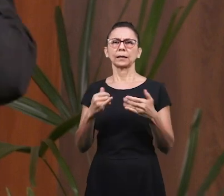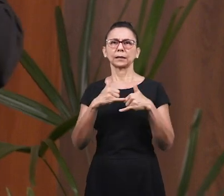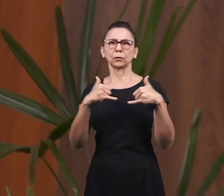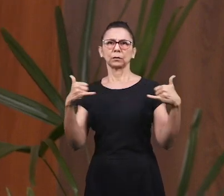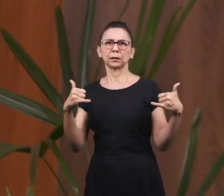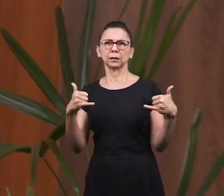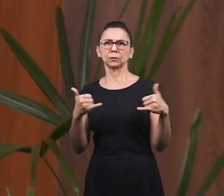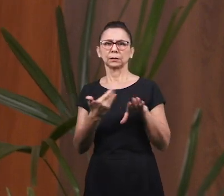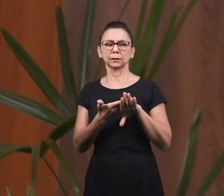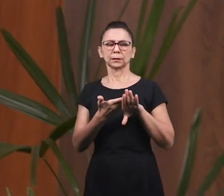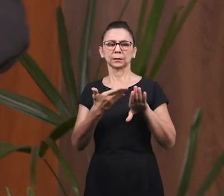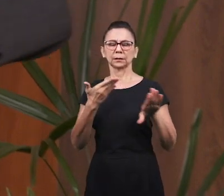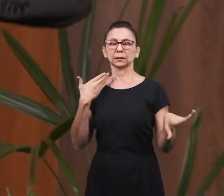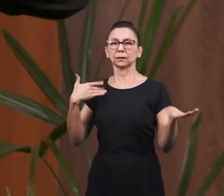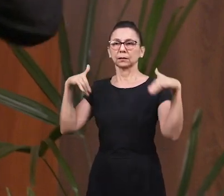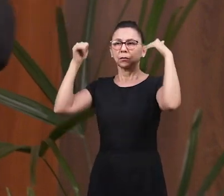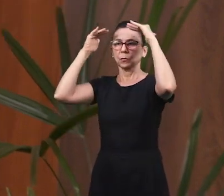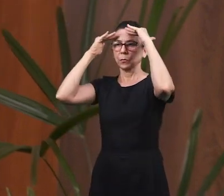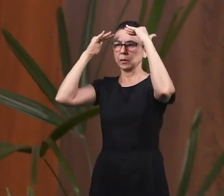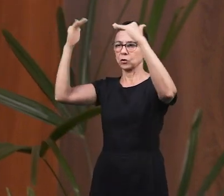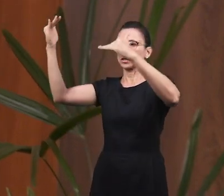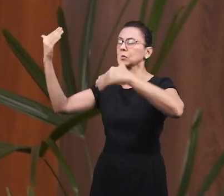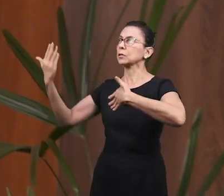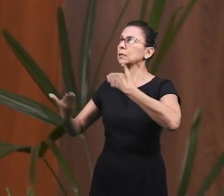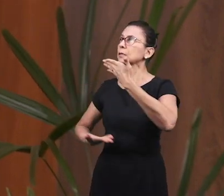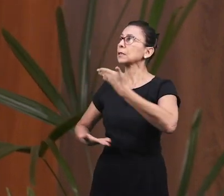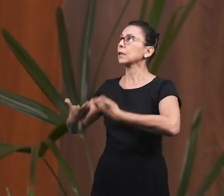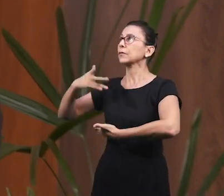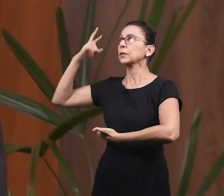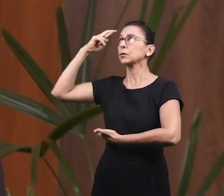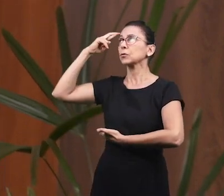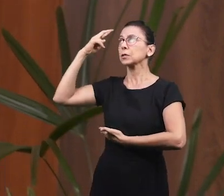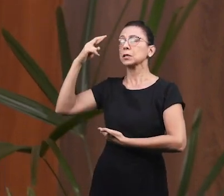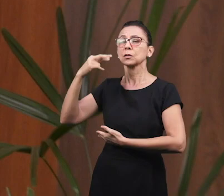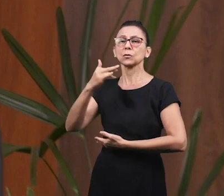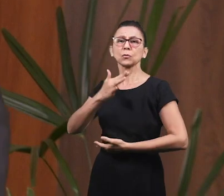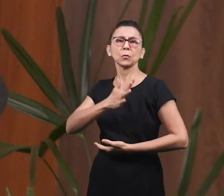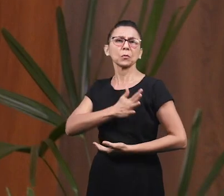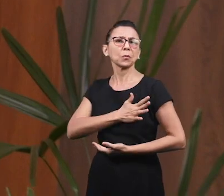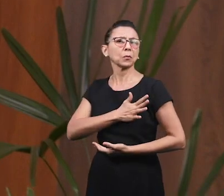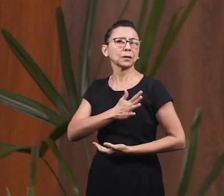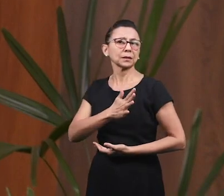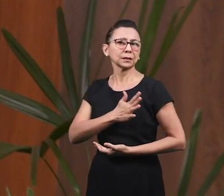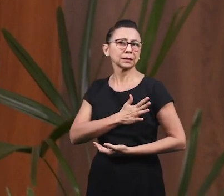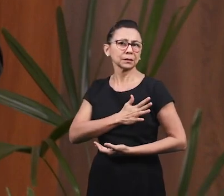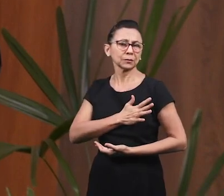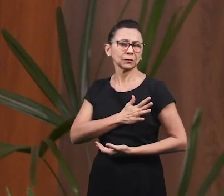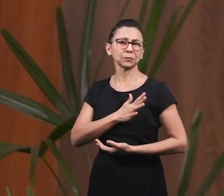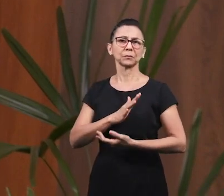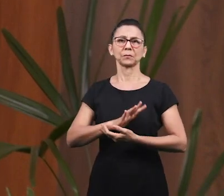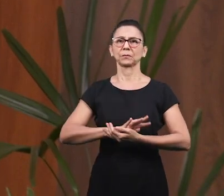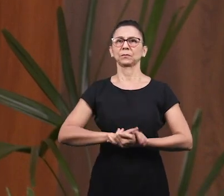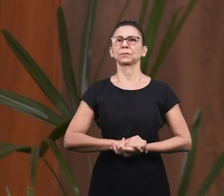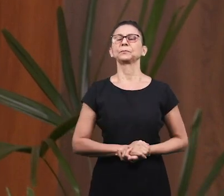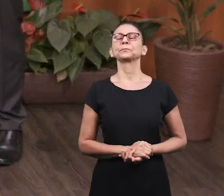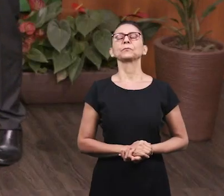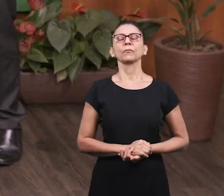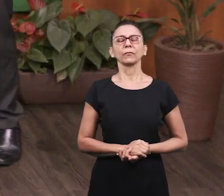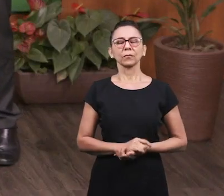obéissante, dédiée, en servant le Seigneur de tout son cœur, en